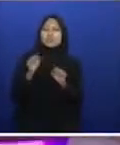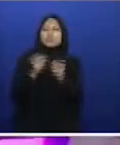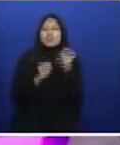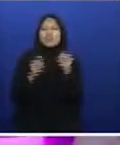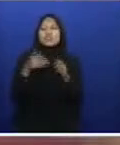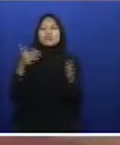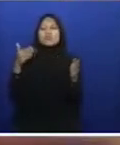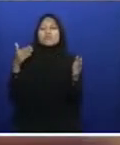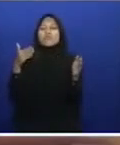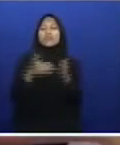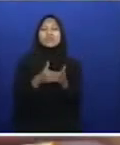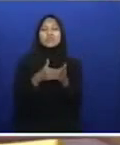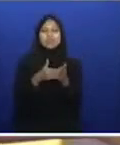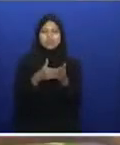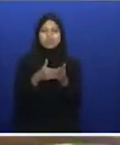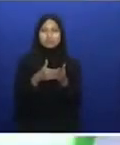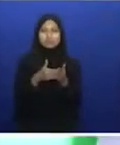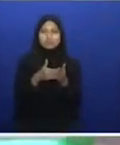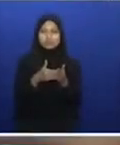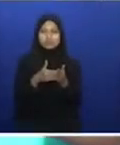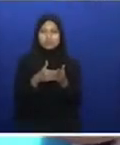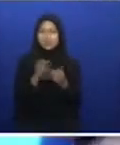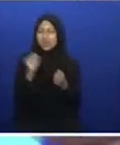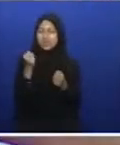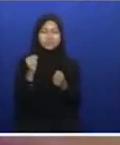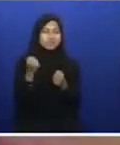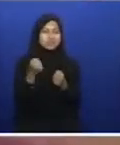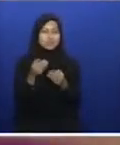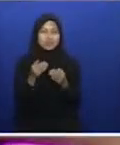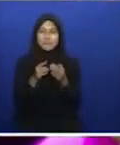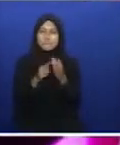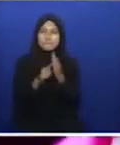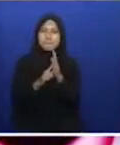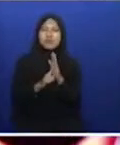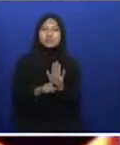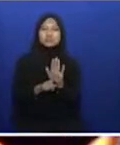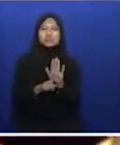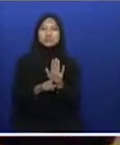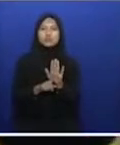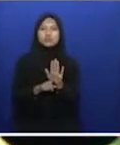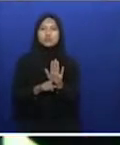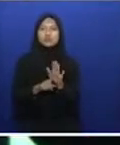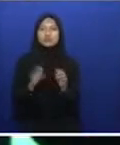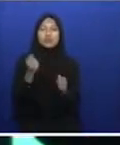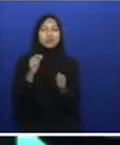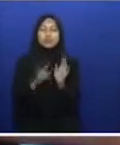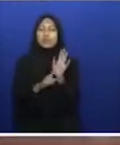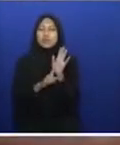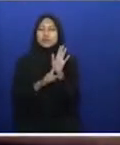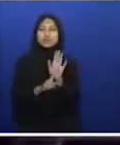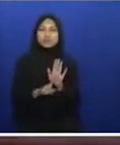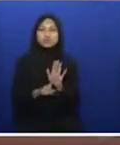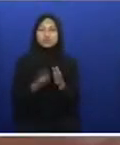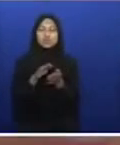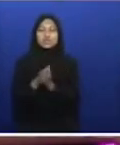di situ-situ saja, stuck di situ saja, dan nggak ada kemajuan dari keturunan sampai keturunan, dan nggak ada kemajuan.